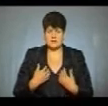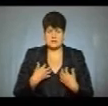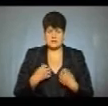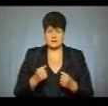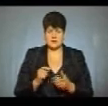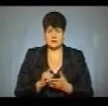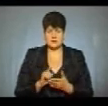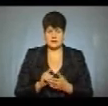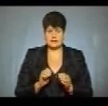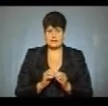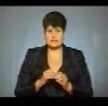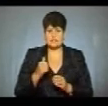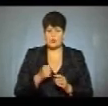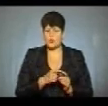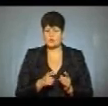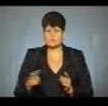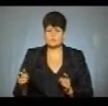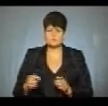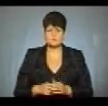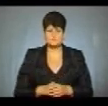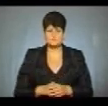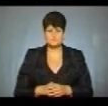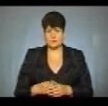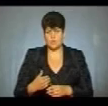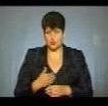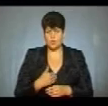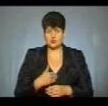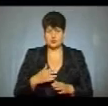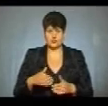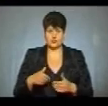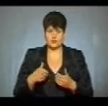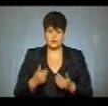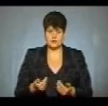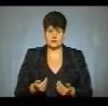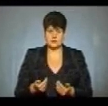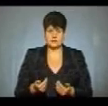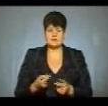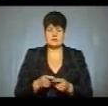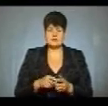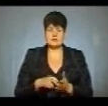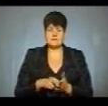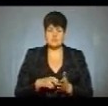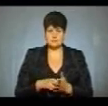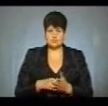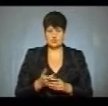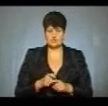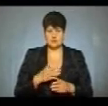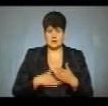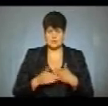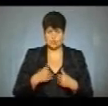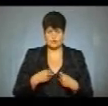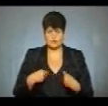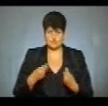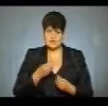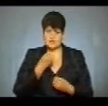мене пенсію 10 років. І я хочу йому вручити це письмо і дуже рада хочу вручити